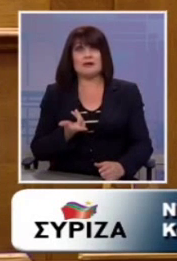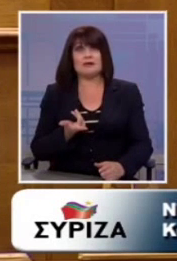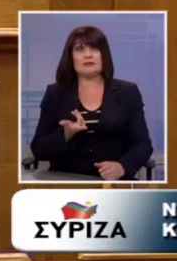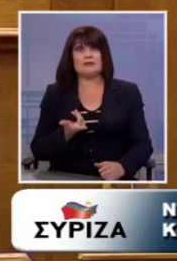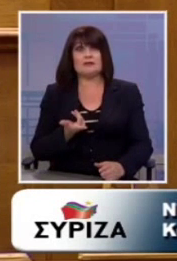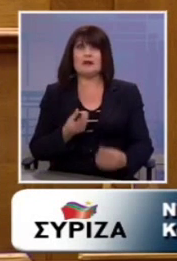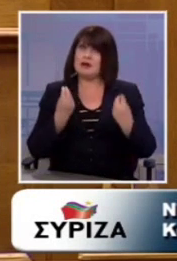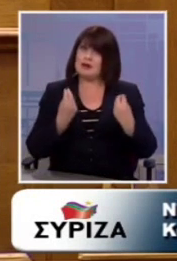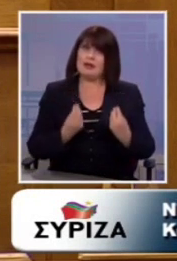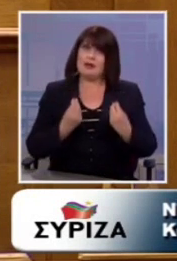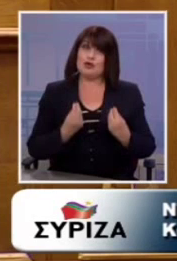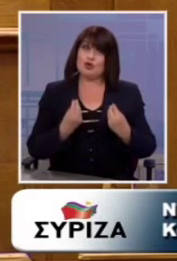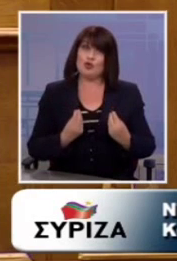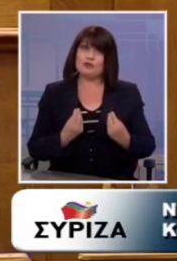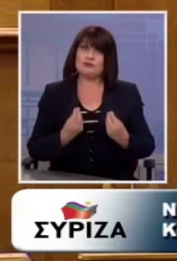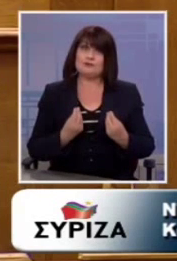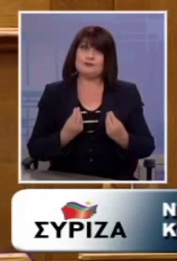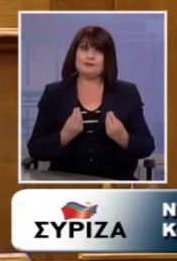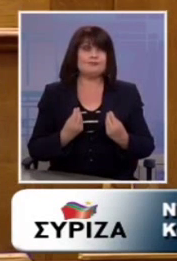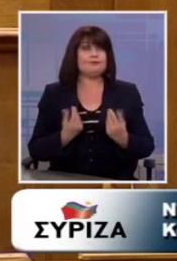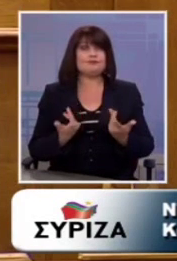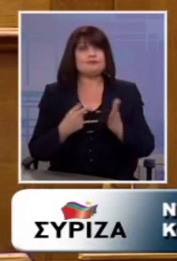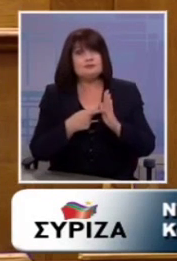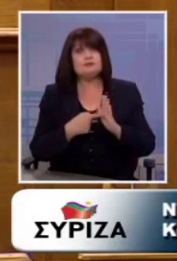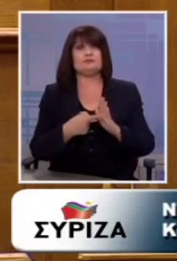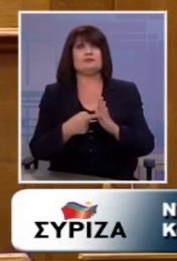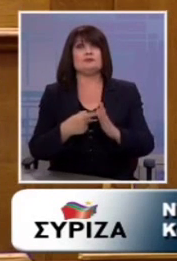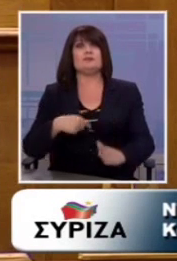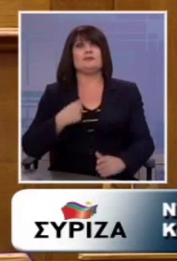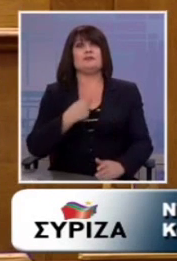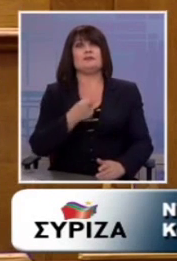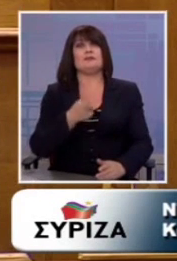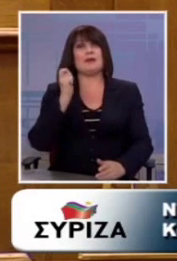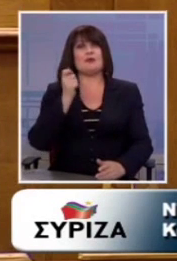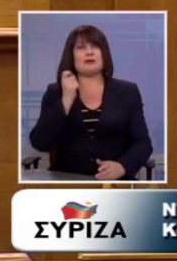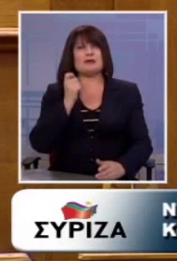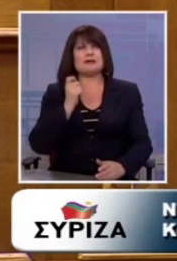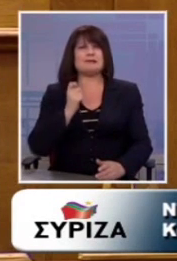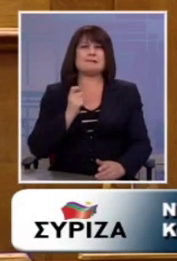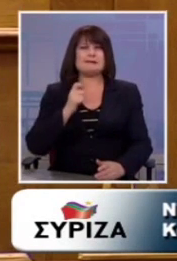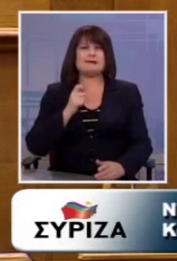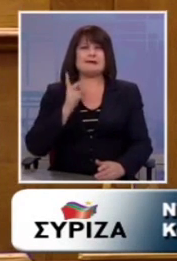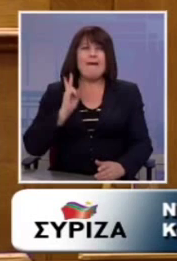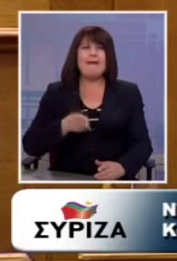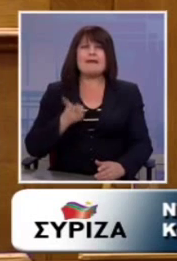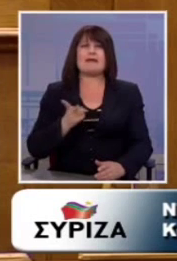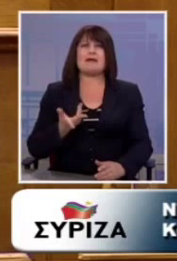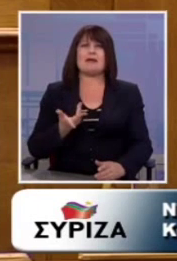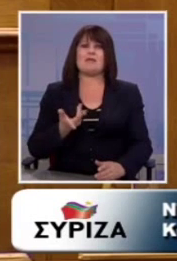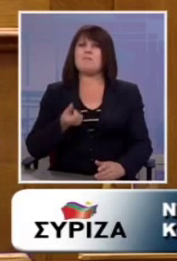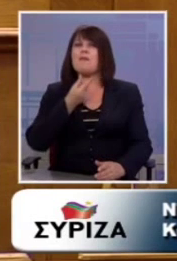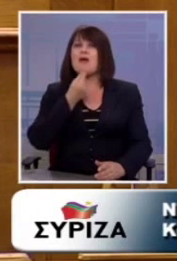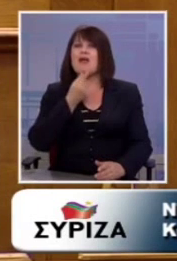Είναι δυνατόν να κυριαρχούν συμπεριφορές πολιτικής μνησικακίας και μια